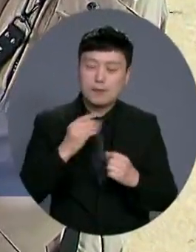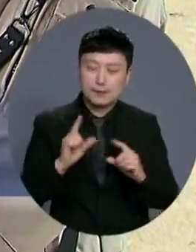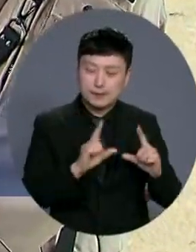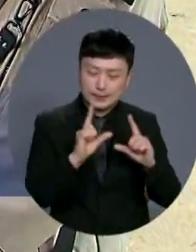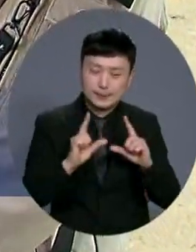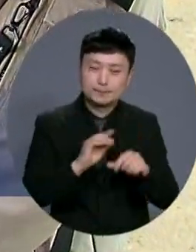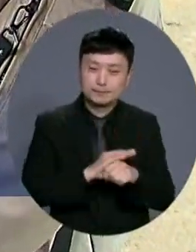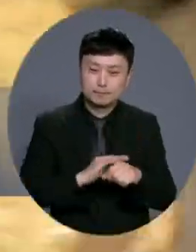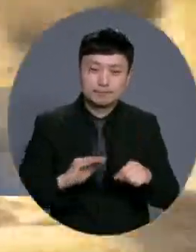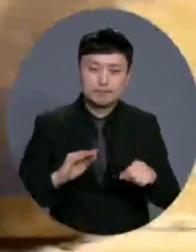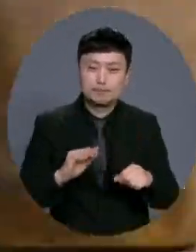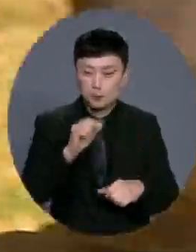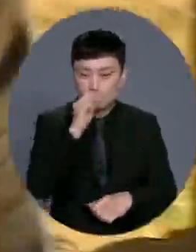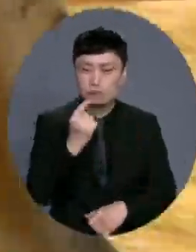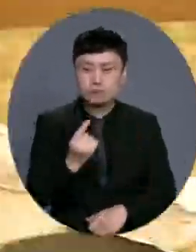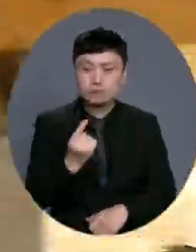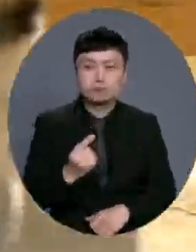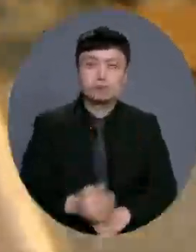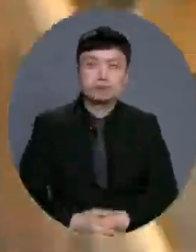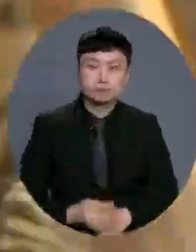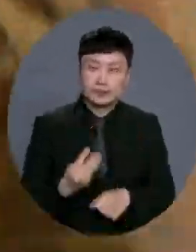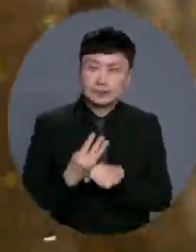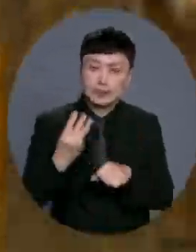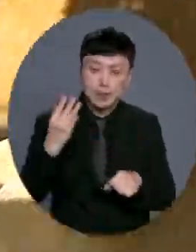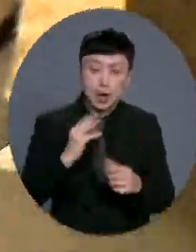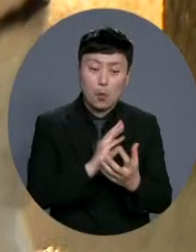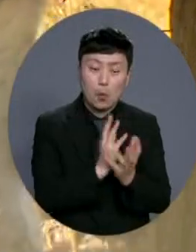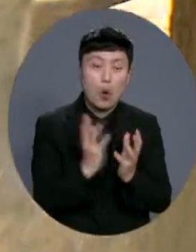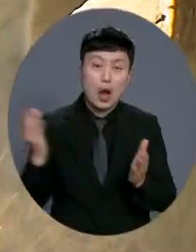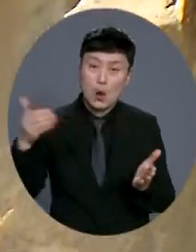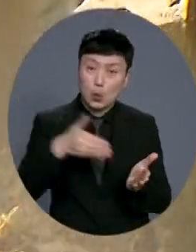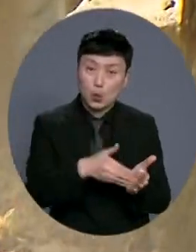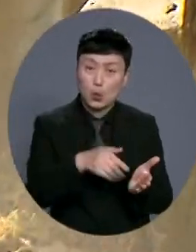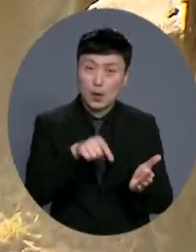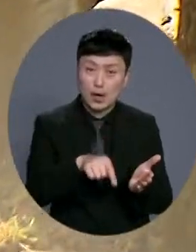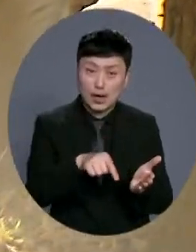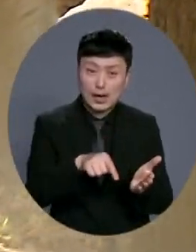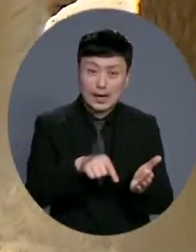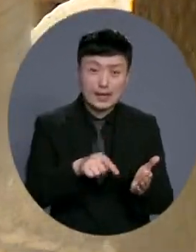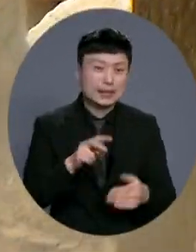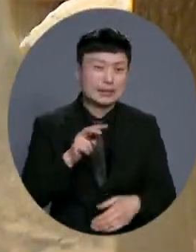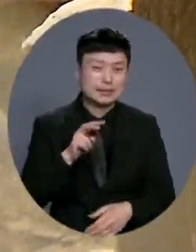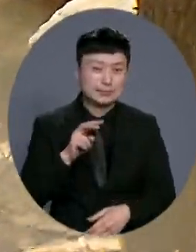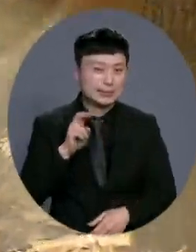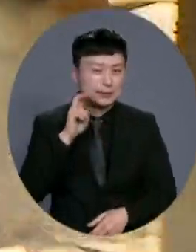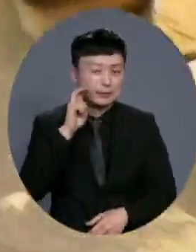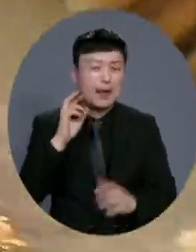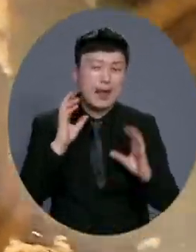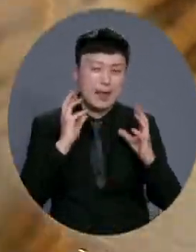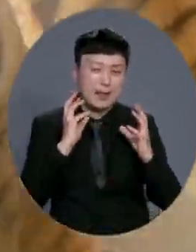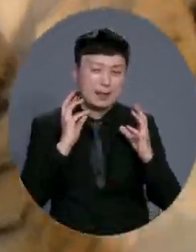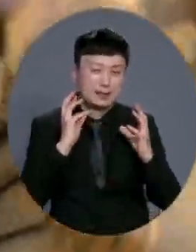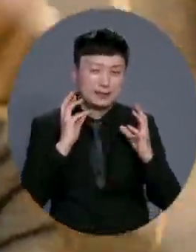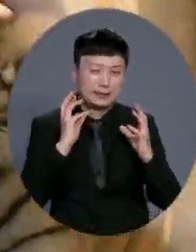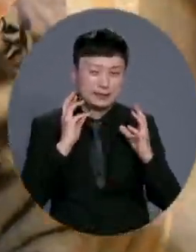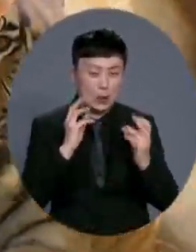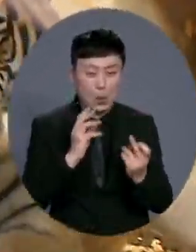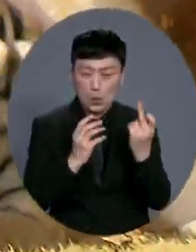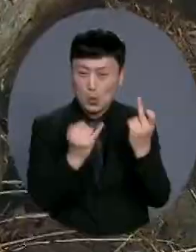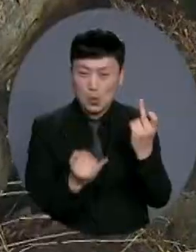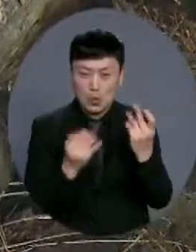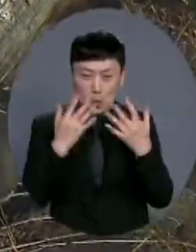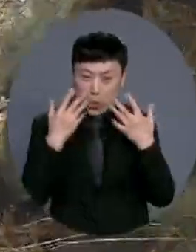살았으면 좋겠습니다 3년 전 막 봉화에 도착했을 때만 해도 20개월의 아기 호랑이였던 태범이 아